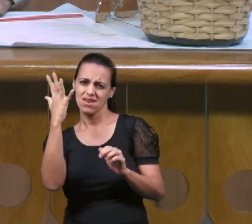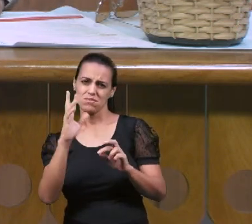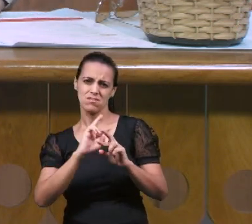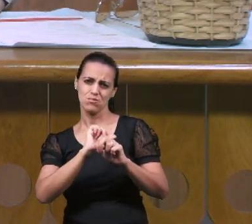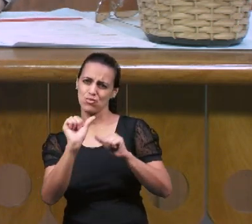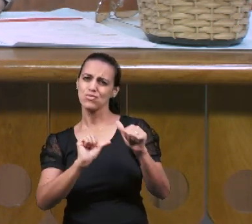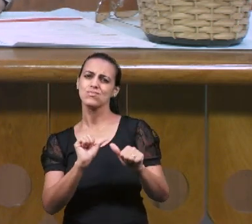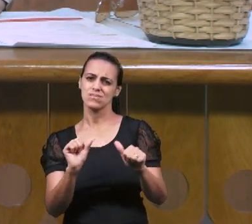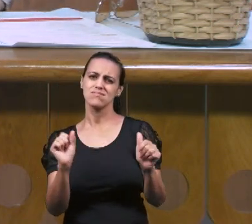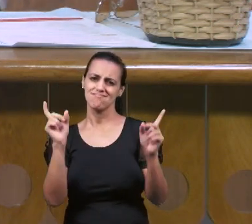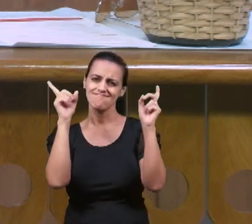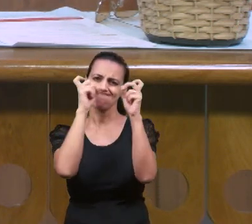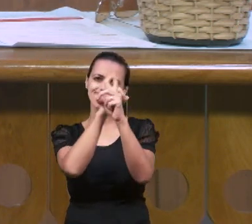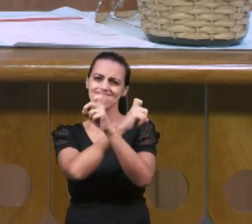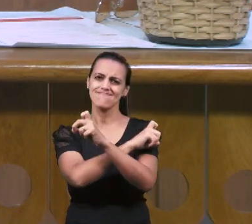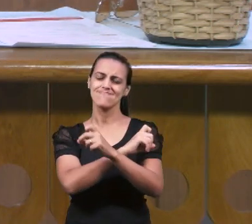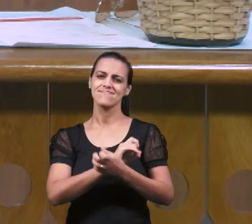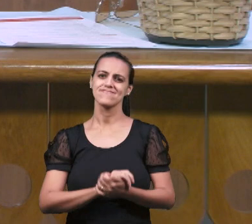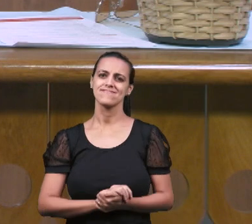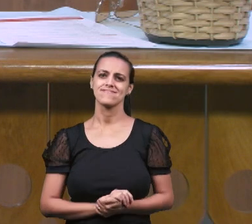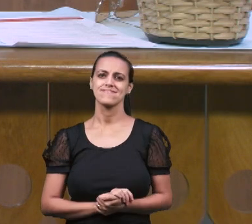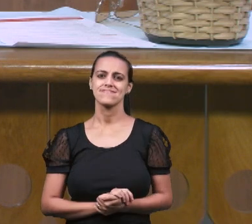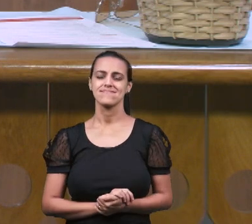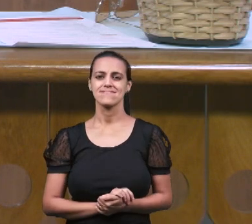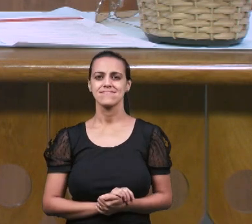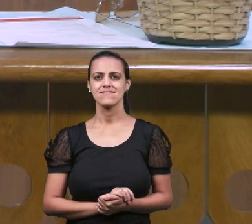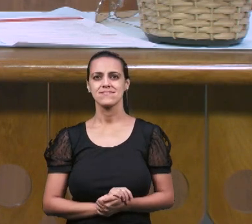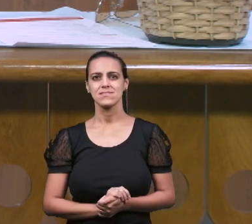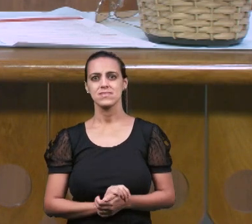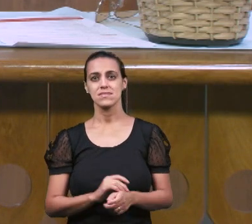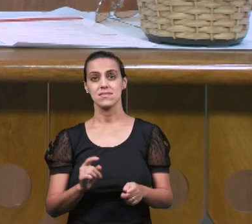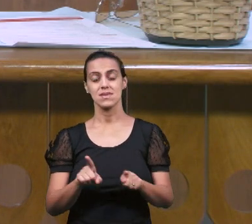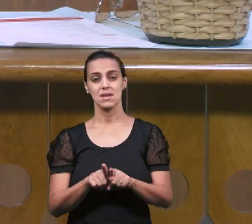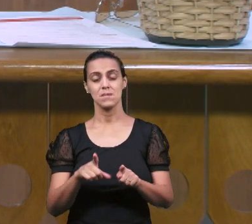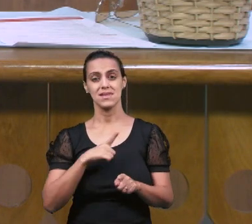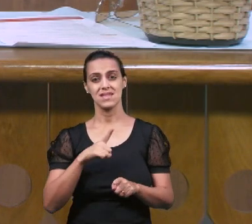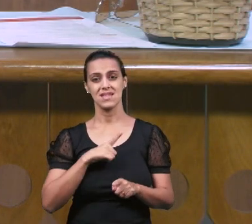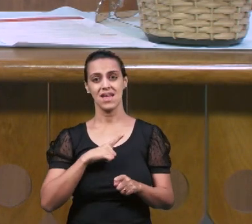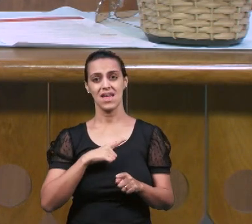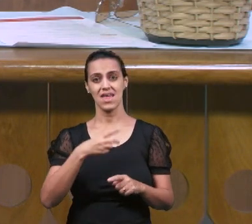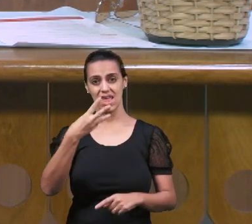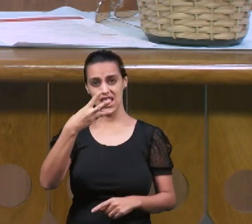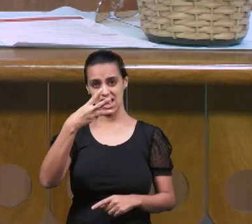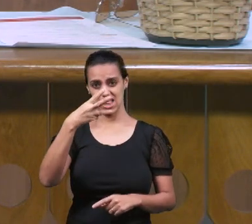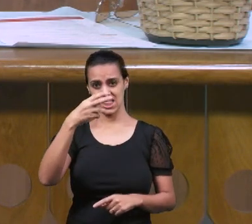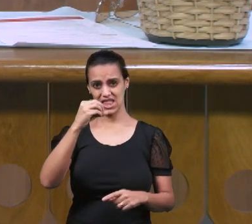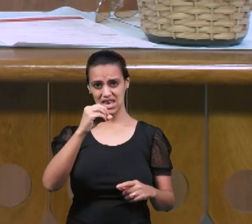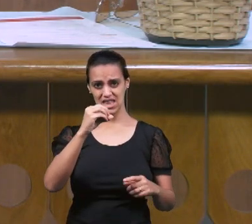je ne peux pas laisser de dire que parmi les 30 églises ou 30 pasteurs qui ont plus